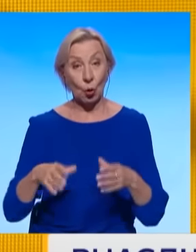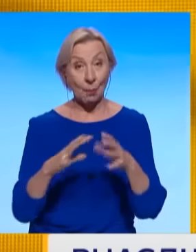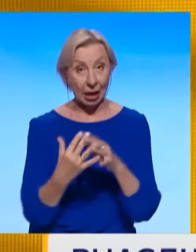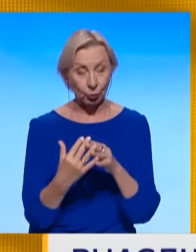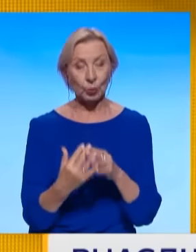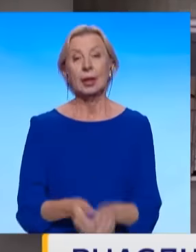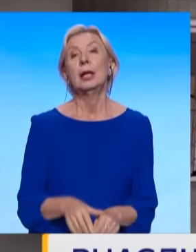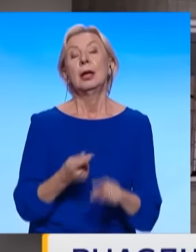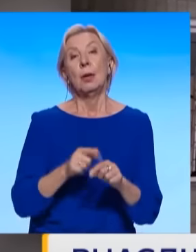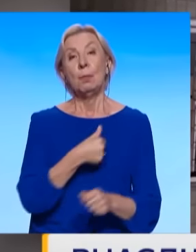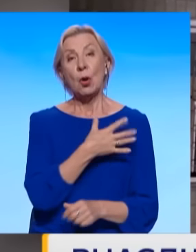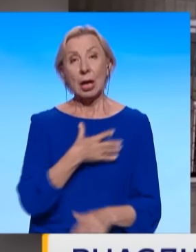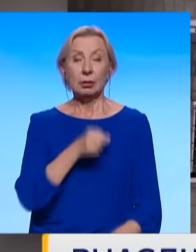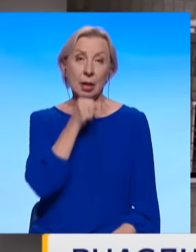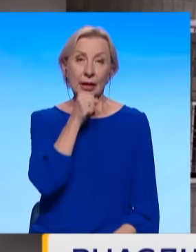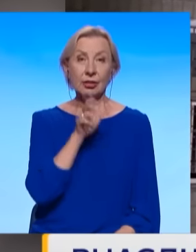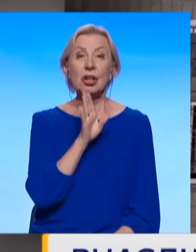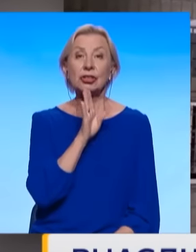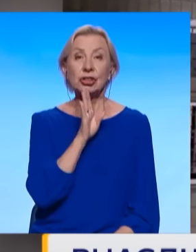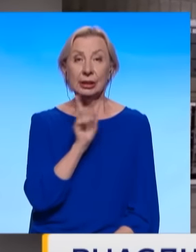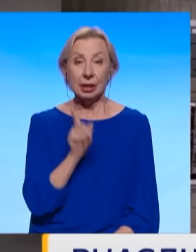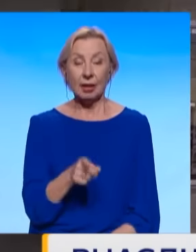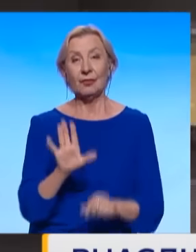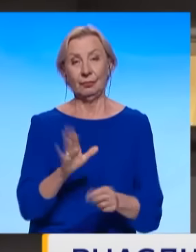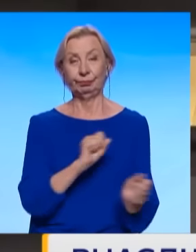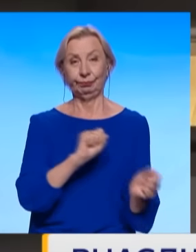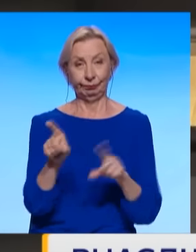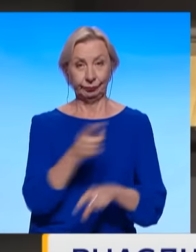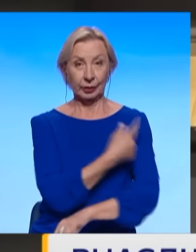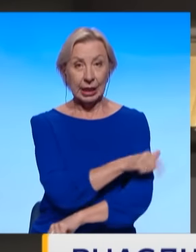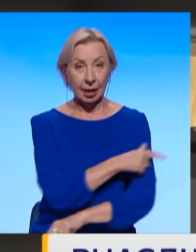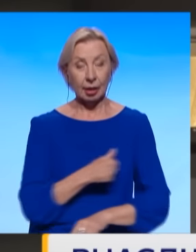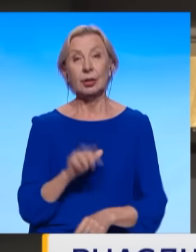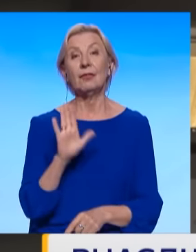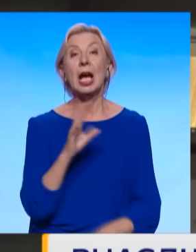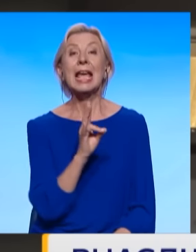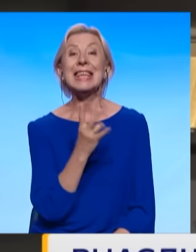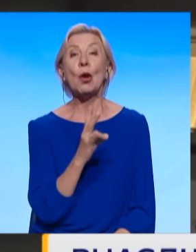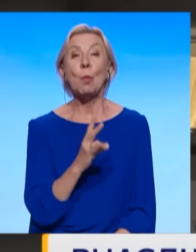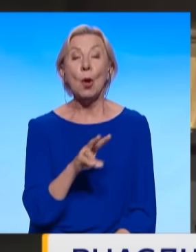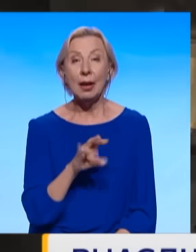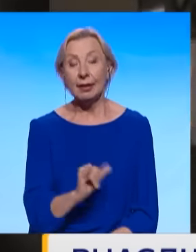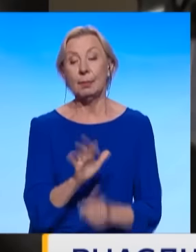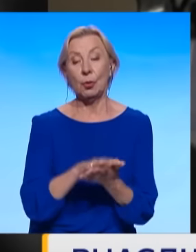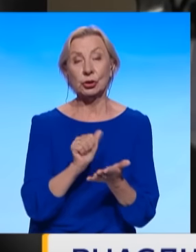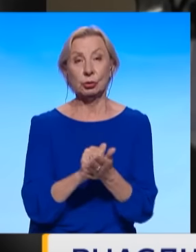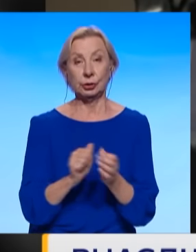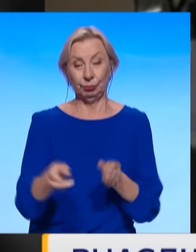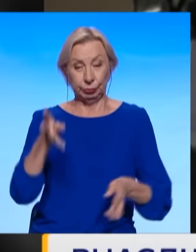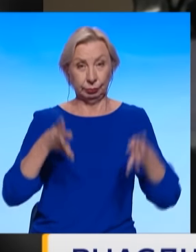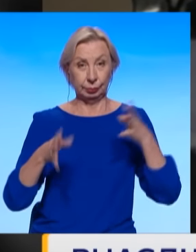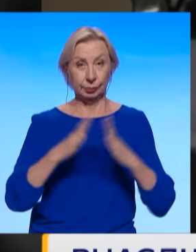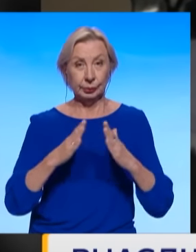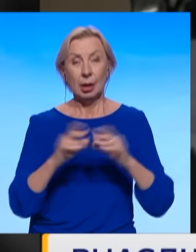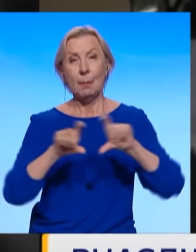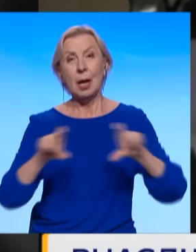адміністрації поранена літня жінка вона у лікарні у стані середньої тяжкості у Нікополі пошкоджені багатоповерхівки